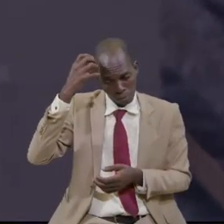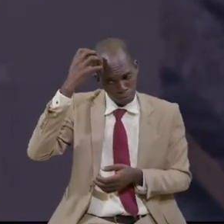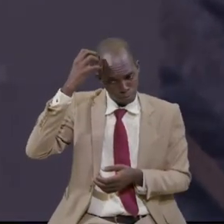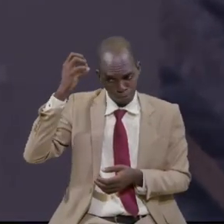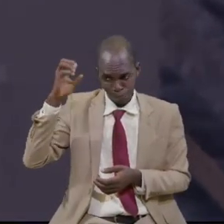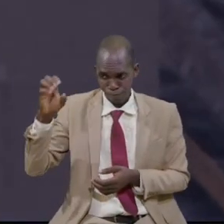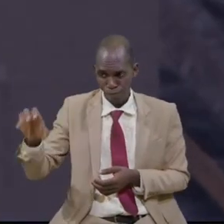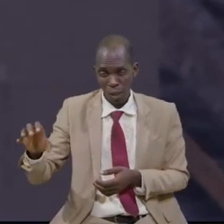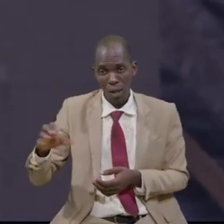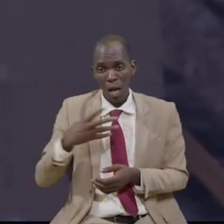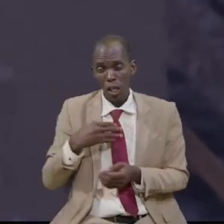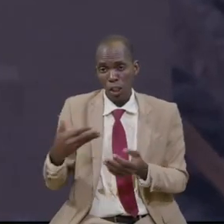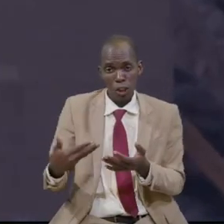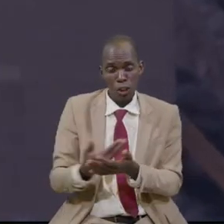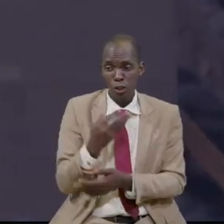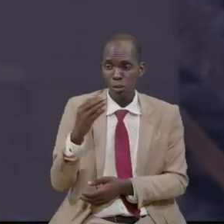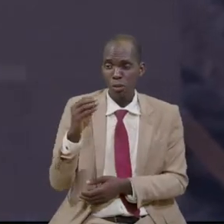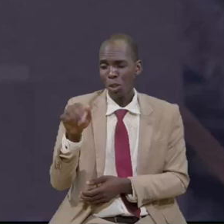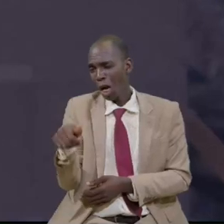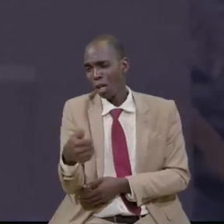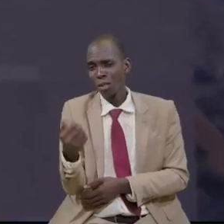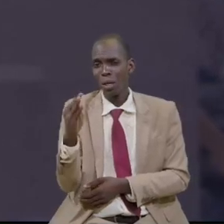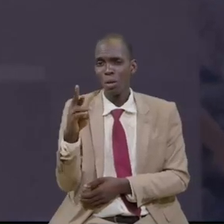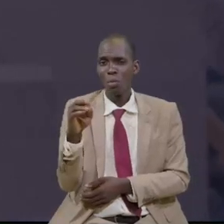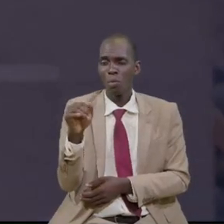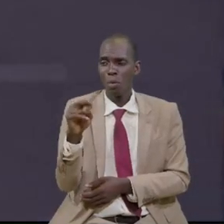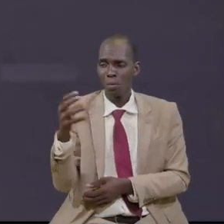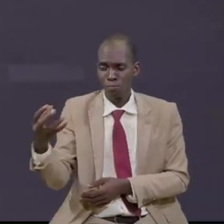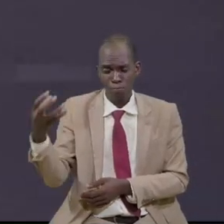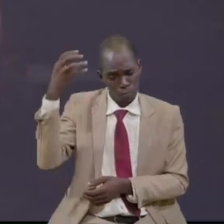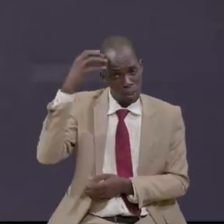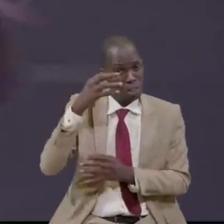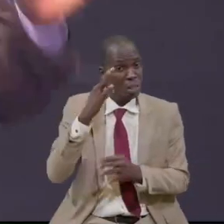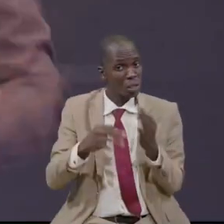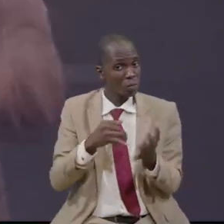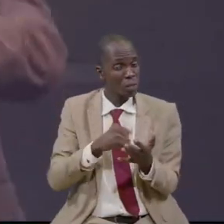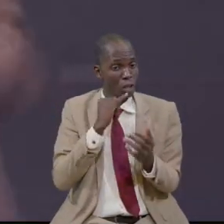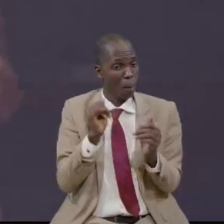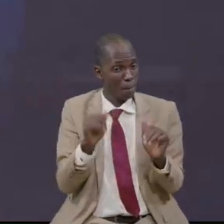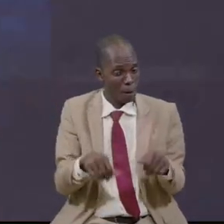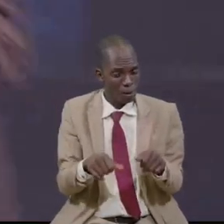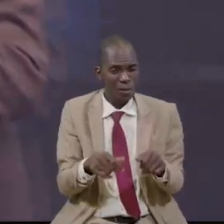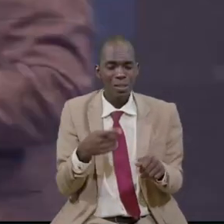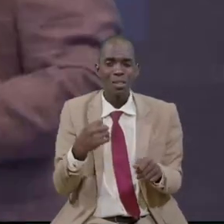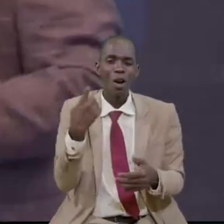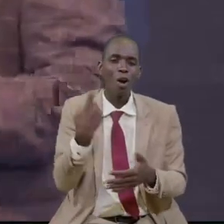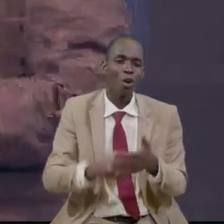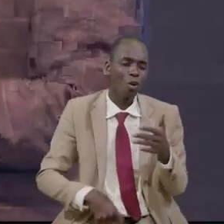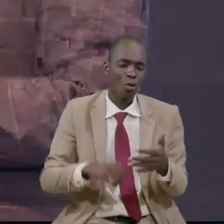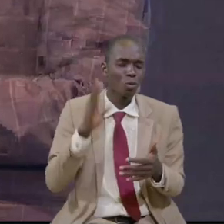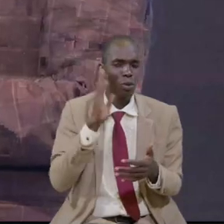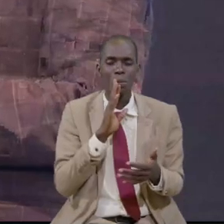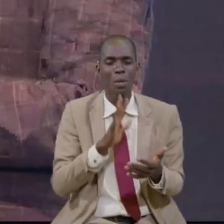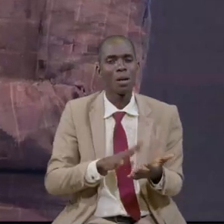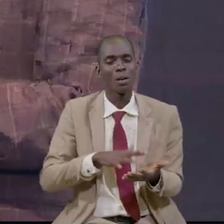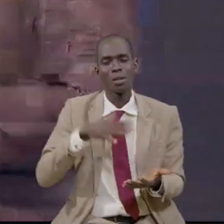ramener un nouveau cerveau, si c'est possible, à cause de tout et tout ce que